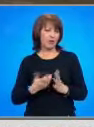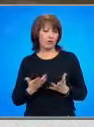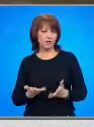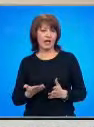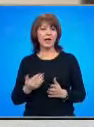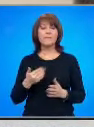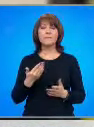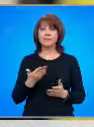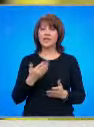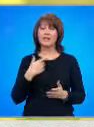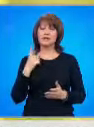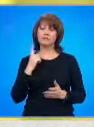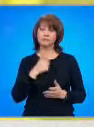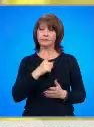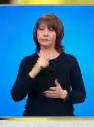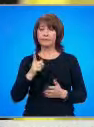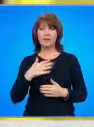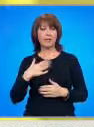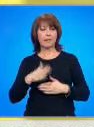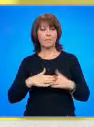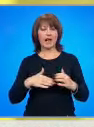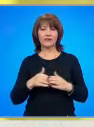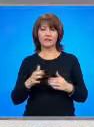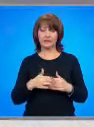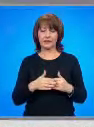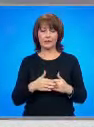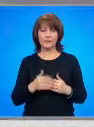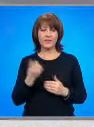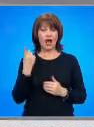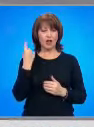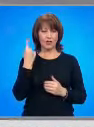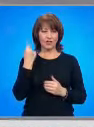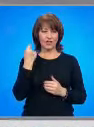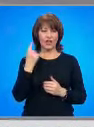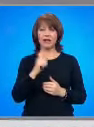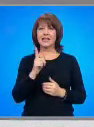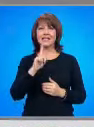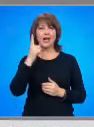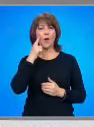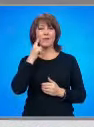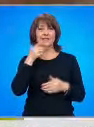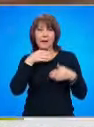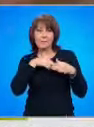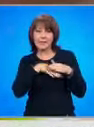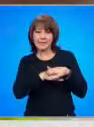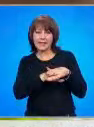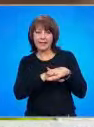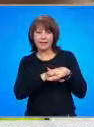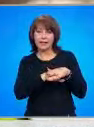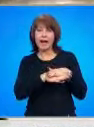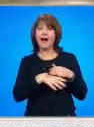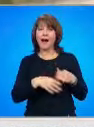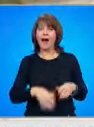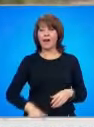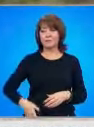вътрешното министерство били преодолели порочни практики, прилагани доскоро. До вчера не се опитваха да се прикрият, а изваждаха служебните